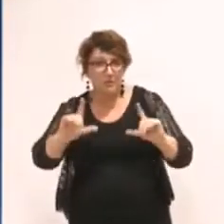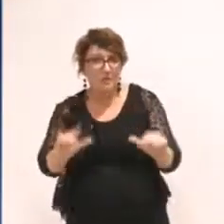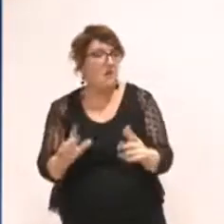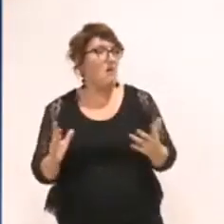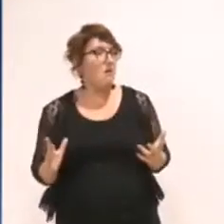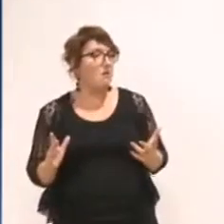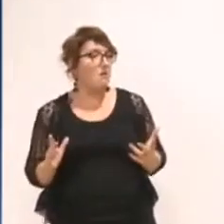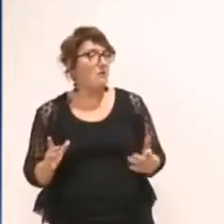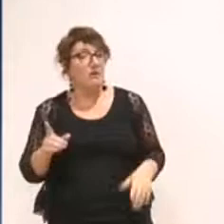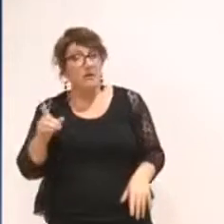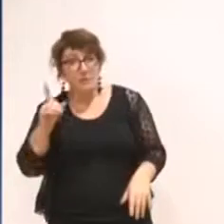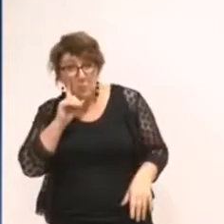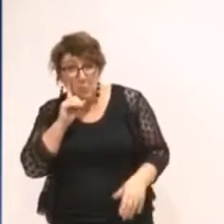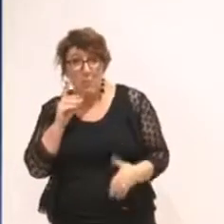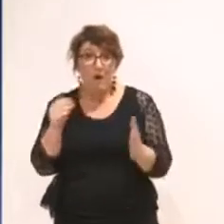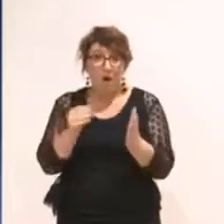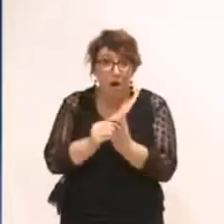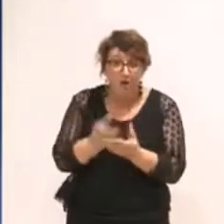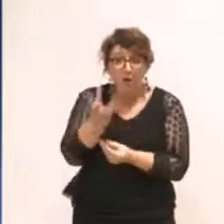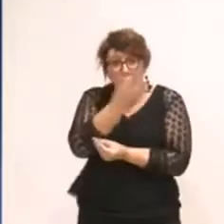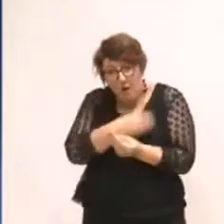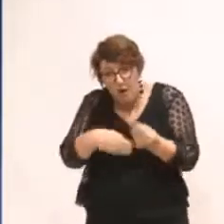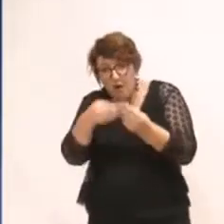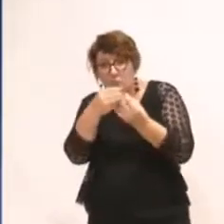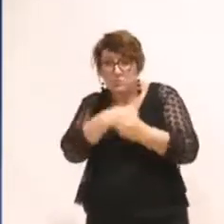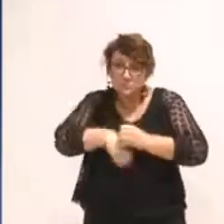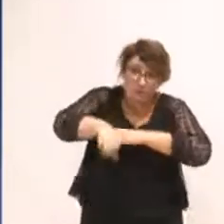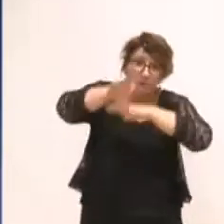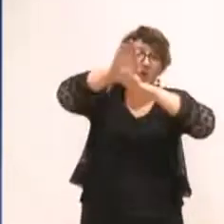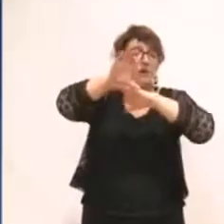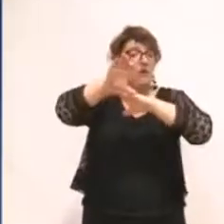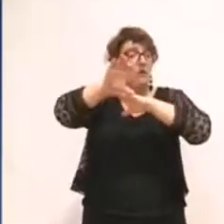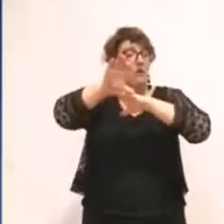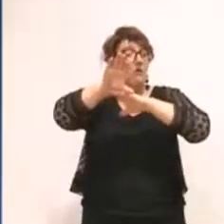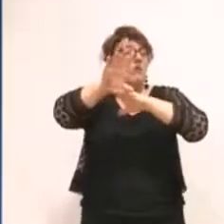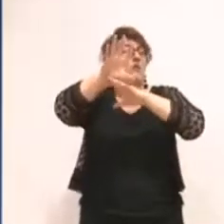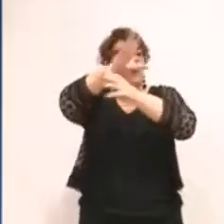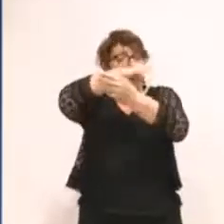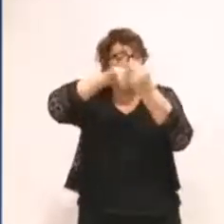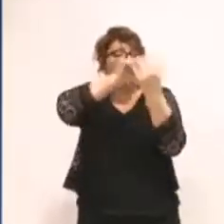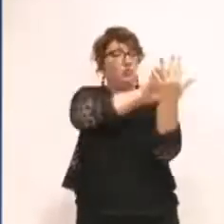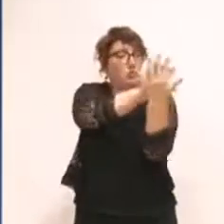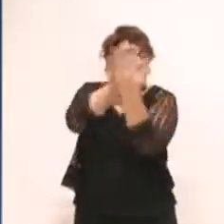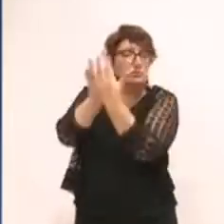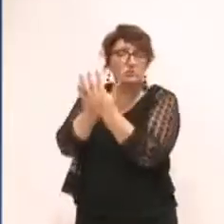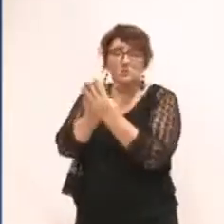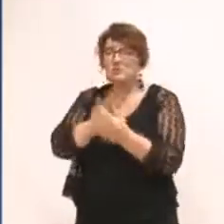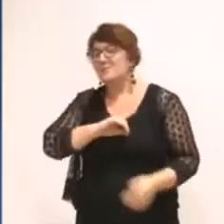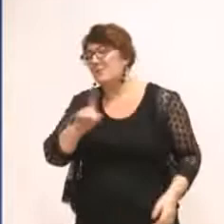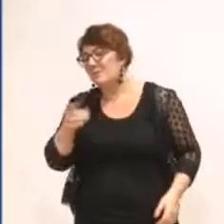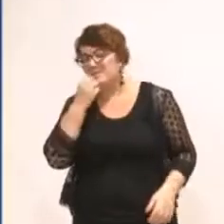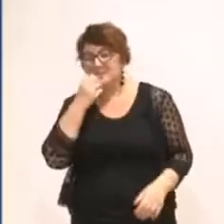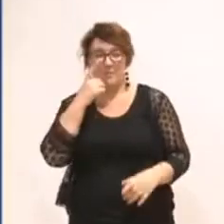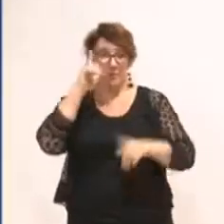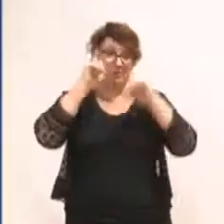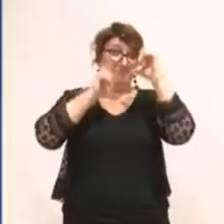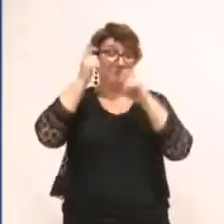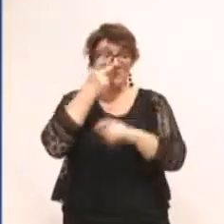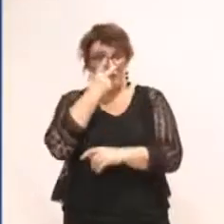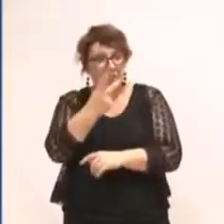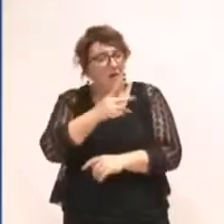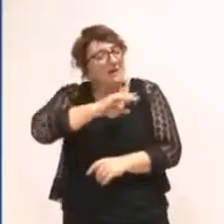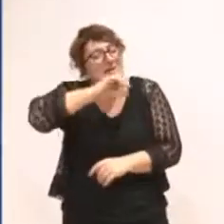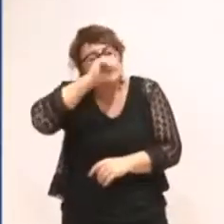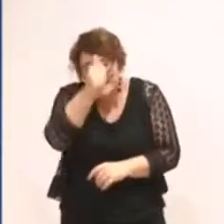pourquoi rajouter en plus une consultation? Si ce n'est... Non, c'est bien, je vois réagir, c'est bien qu'il y ait